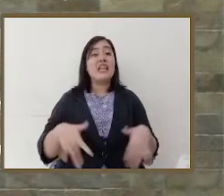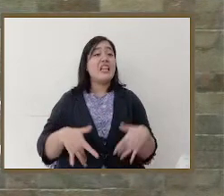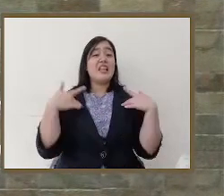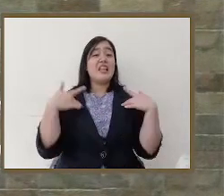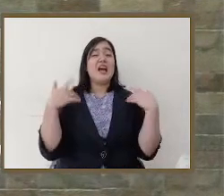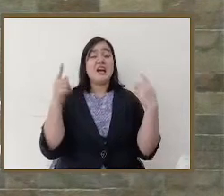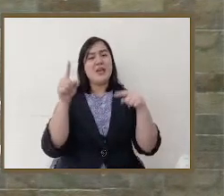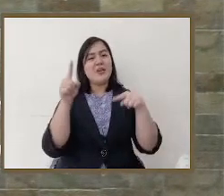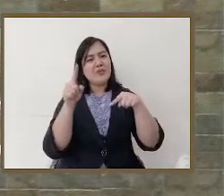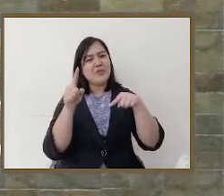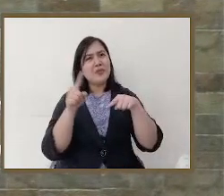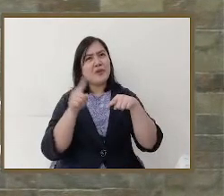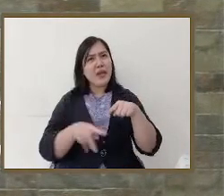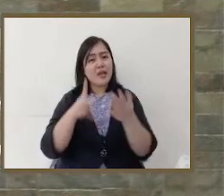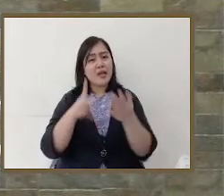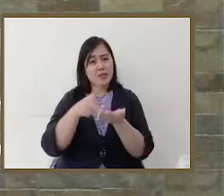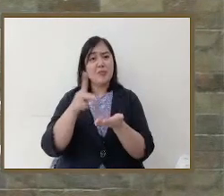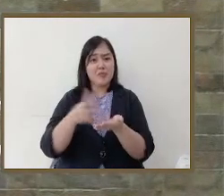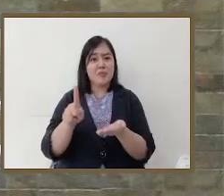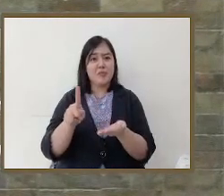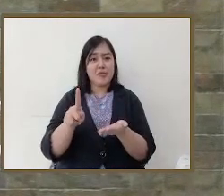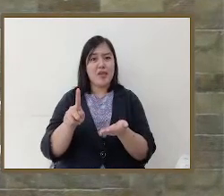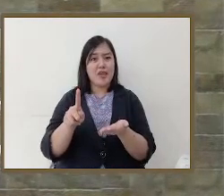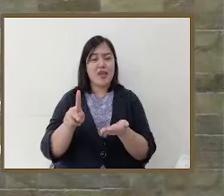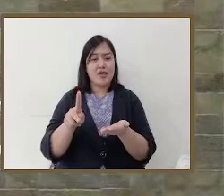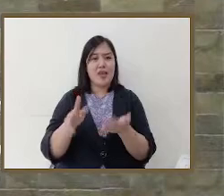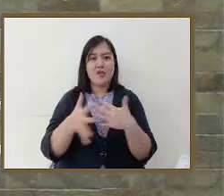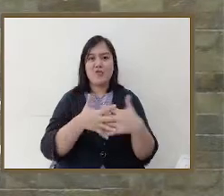bayaran yung kabutihan kong ginawa sa'yo.